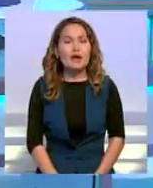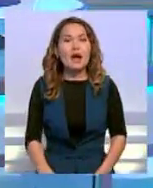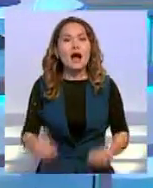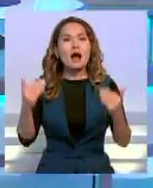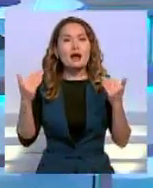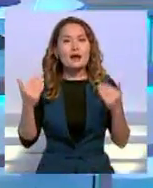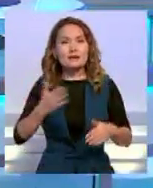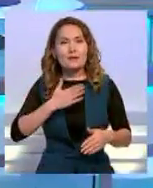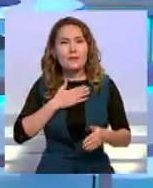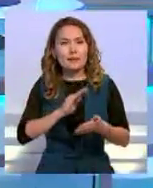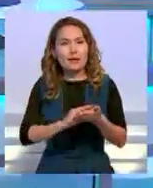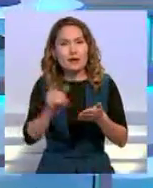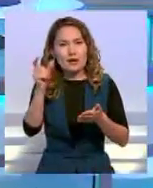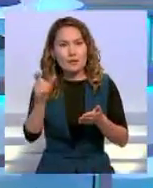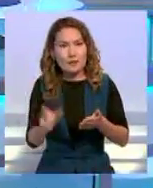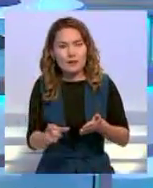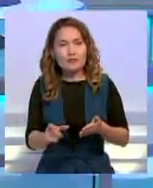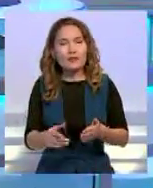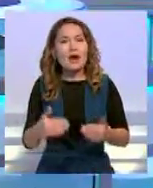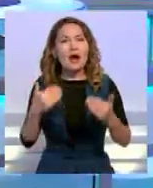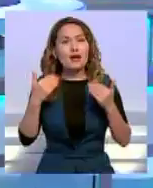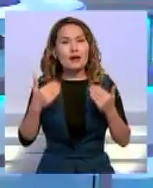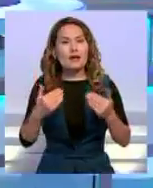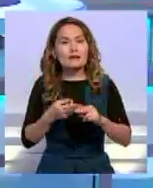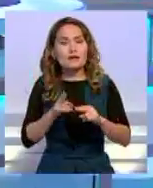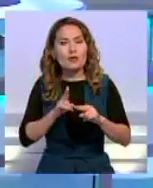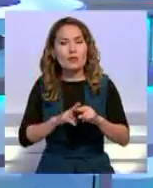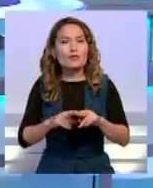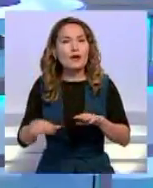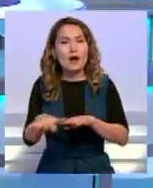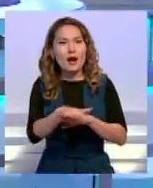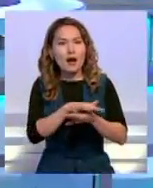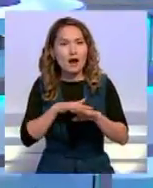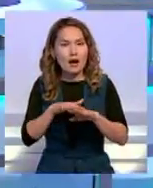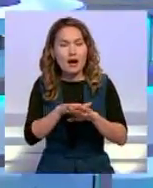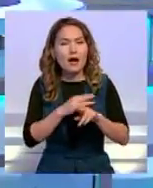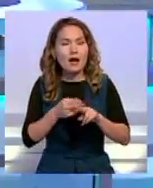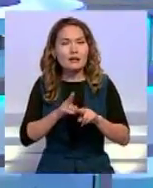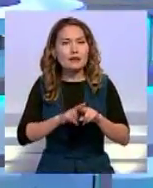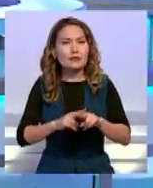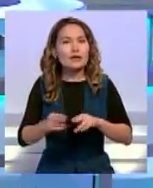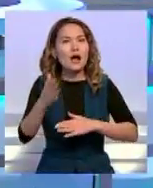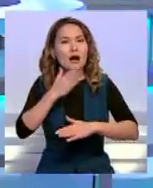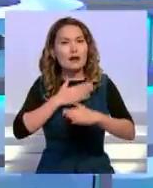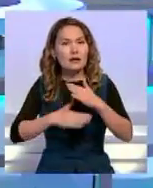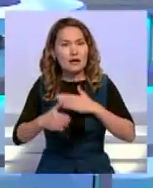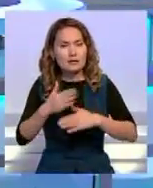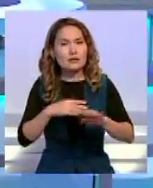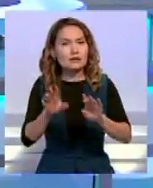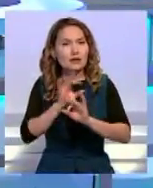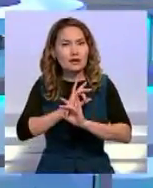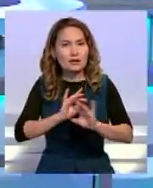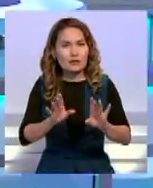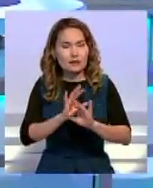Дәл қазір тілшіміз Талғат Серікқалиұлы аймақ демеушілерінің қолдауымен салынған рухани жаңғыру атты музейде